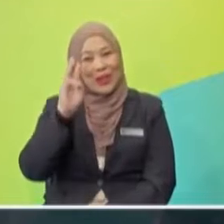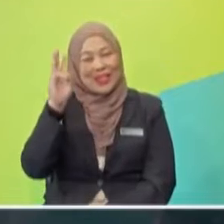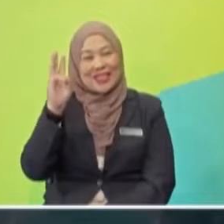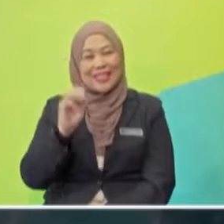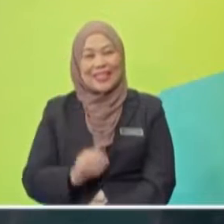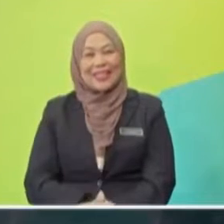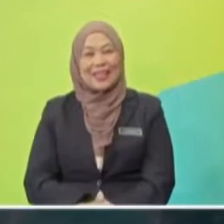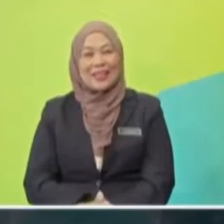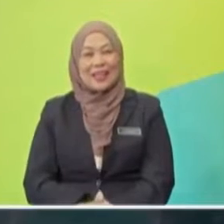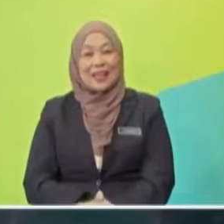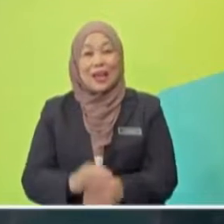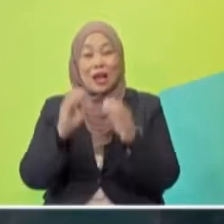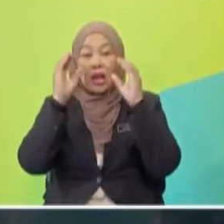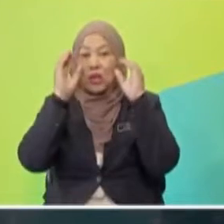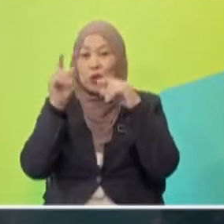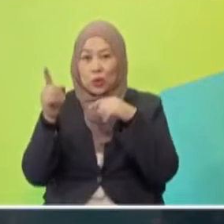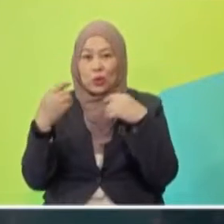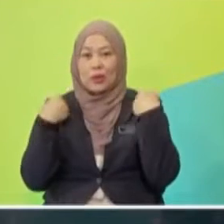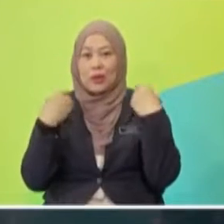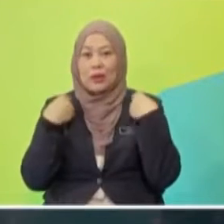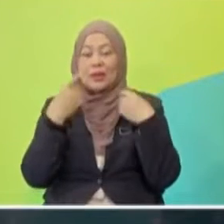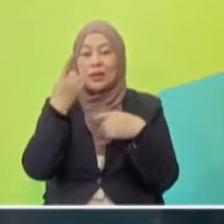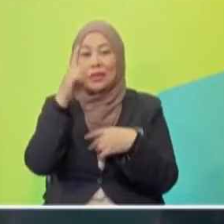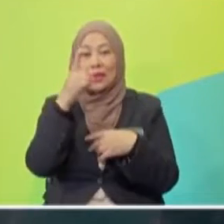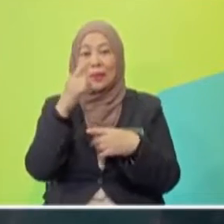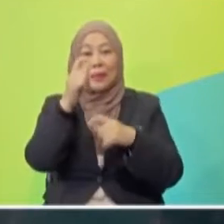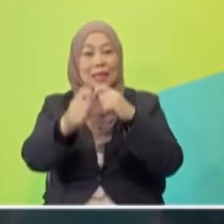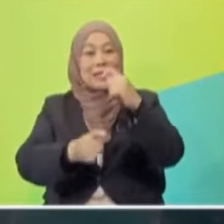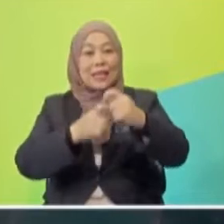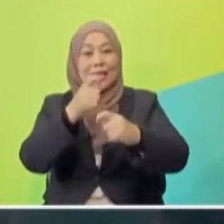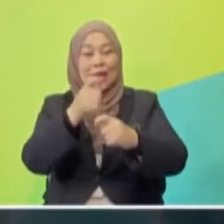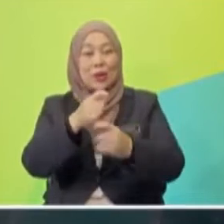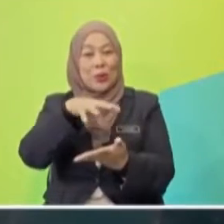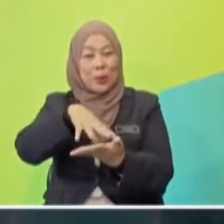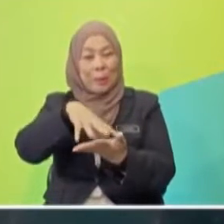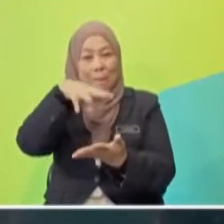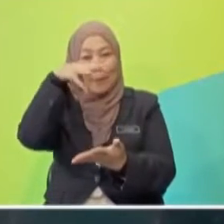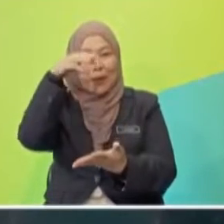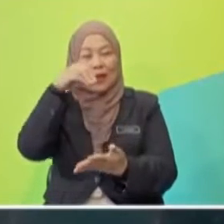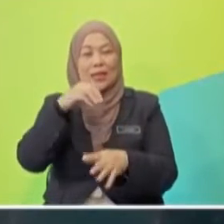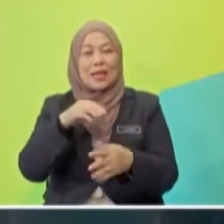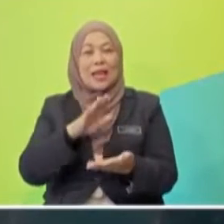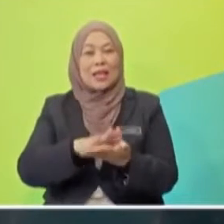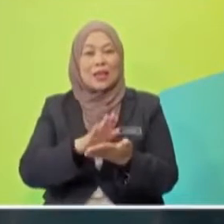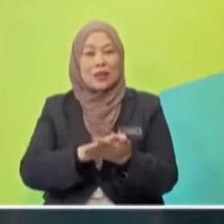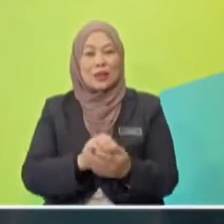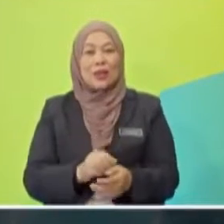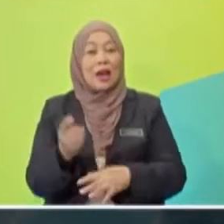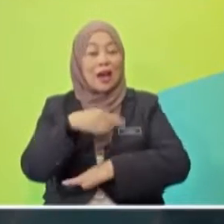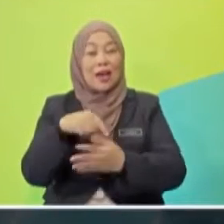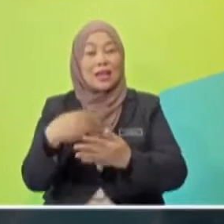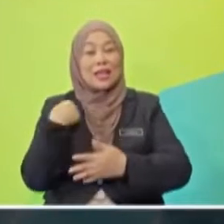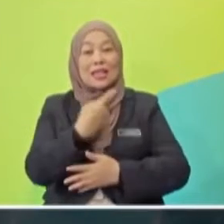berpengalaman selama 11 mengajak untuk prasekolah ini yang mungkin Cikgu hari ini kita tidak belajar apa